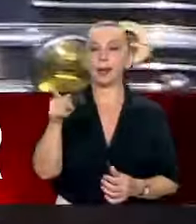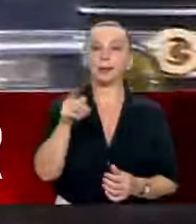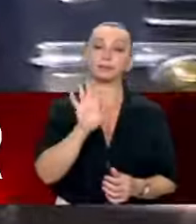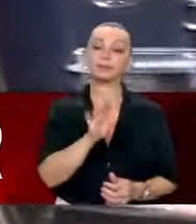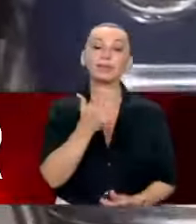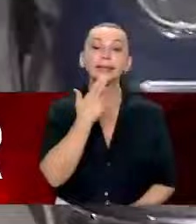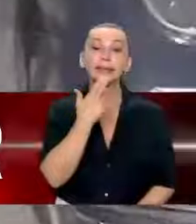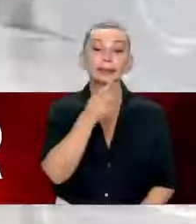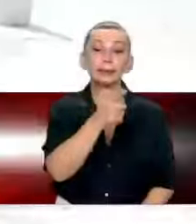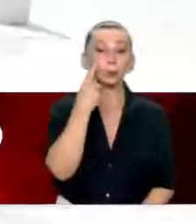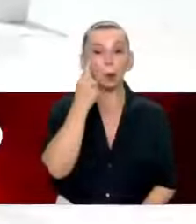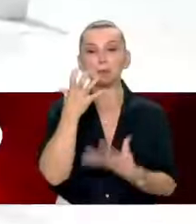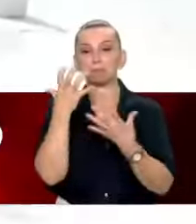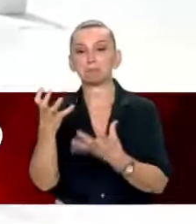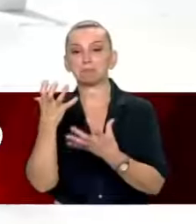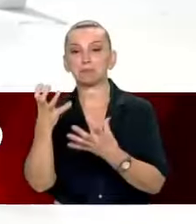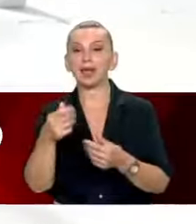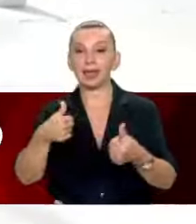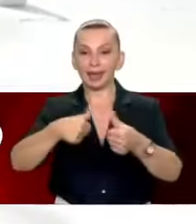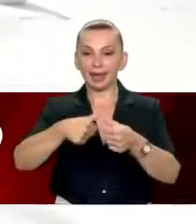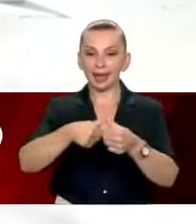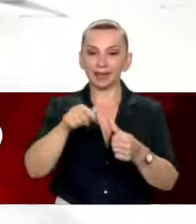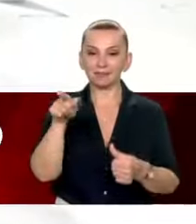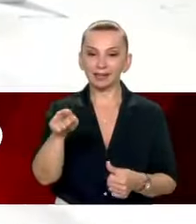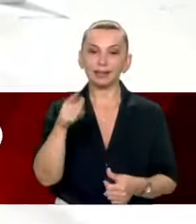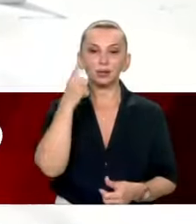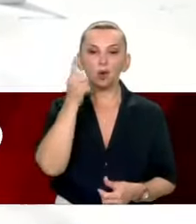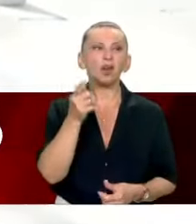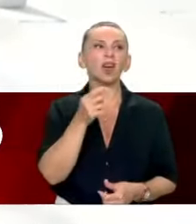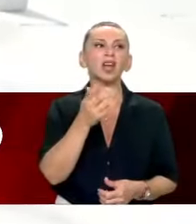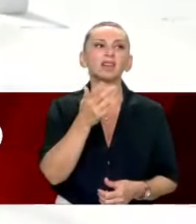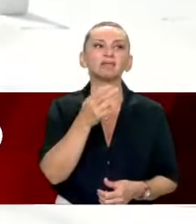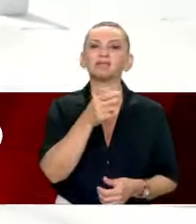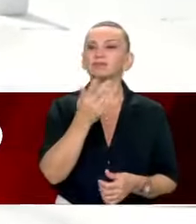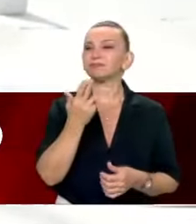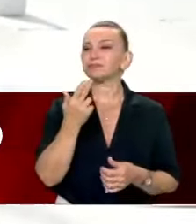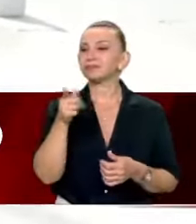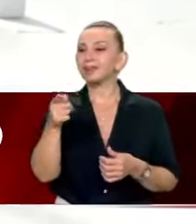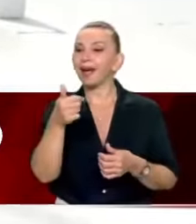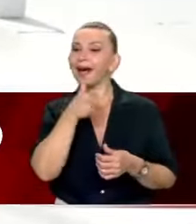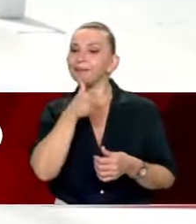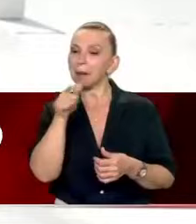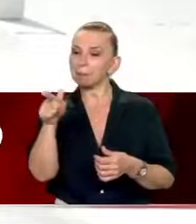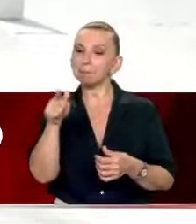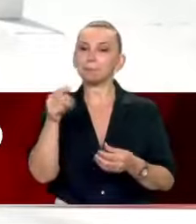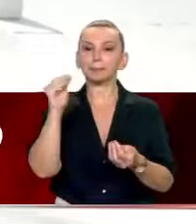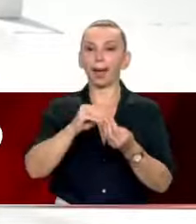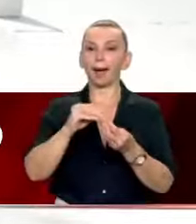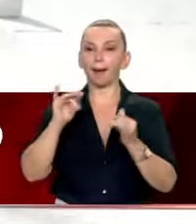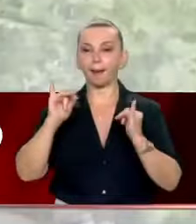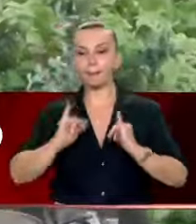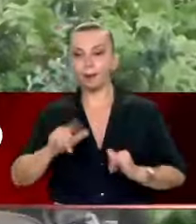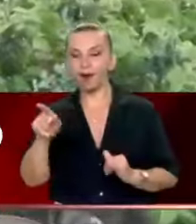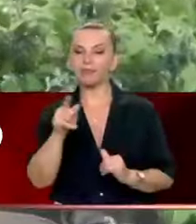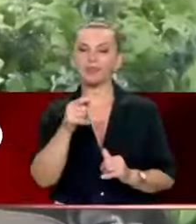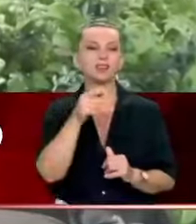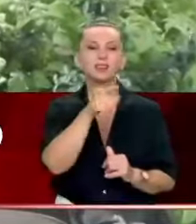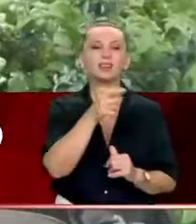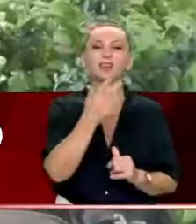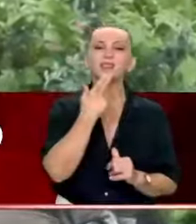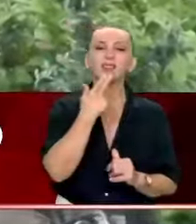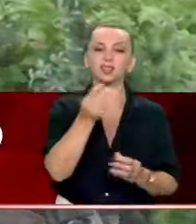üzerindeki etkisi nasıl? Evlilik kadınlara erkekler kadar yaramıyor. Evli kadınlar bekarlara göre daha hızlı yaşlanıyor.